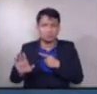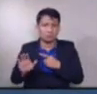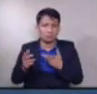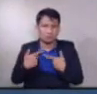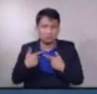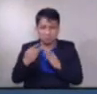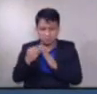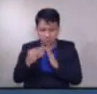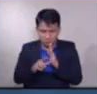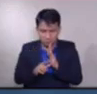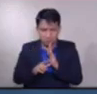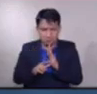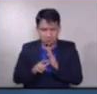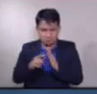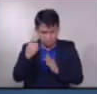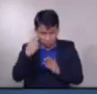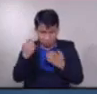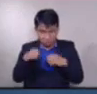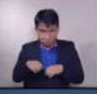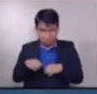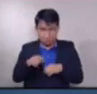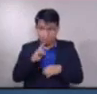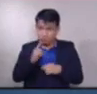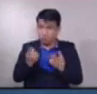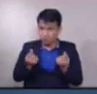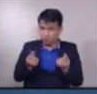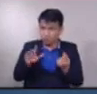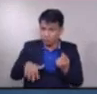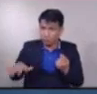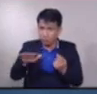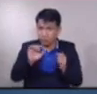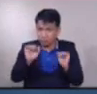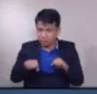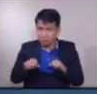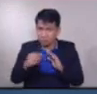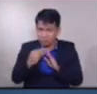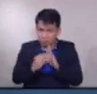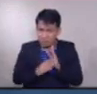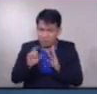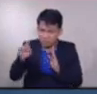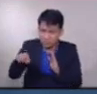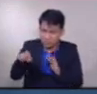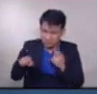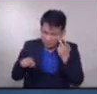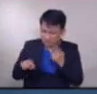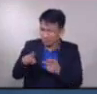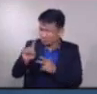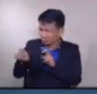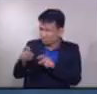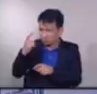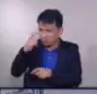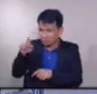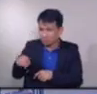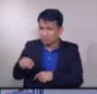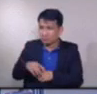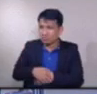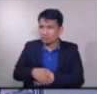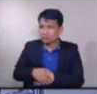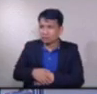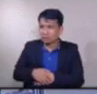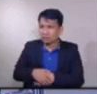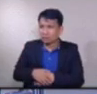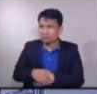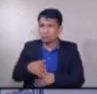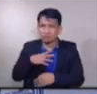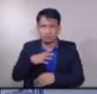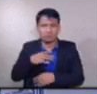May martial law. Oo. Nasa tingin mo ba effective yun? May nagawa ba yun? Kinailangan ba yun? Yun ang tanong. Para sa amin, sapat na yung time na